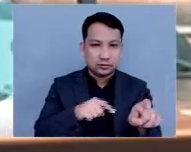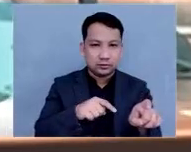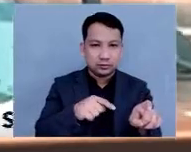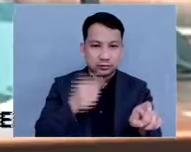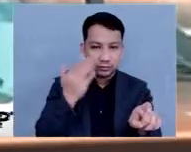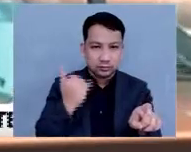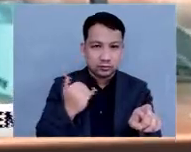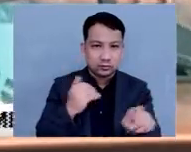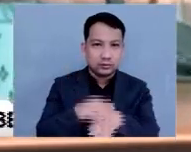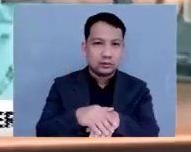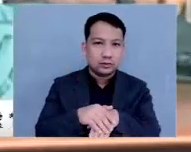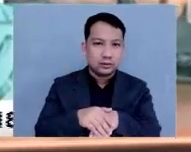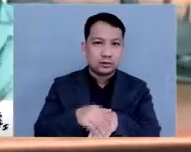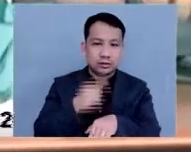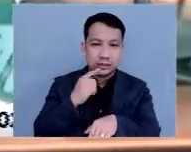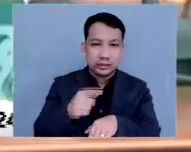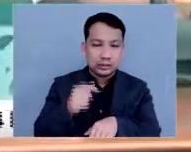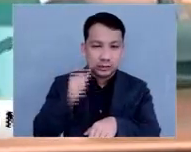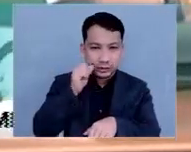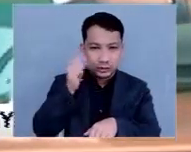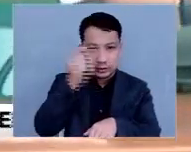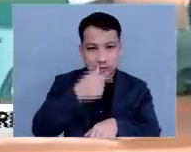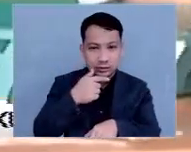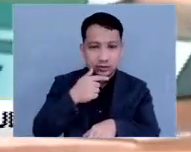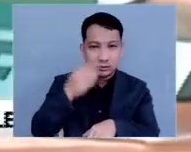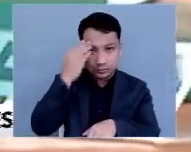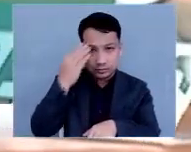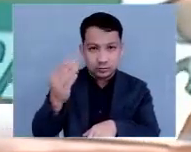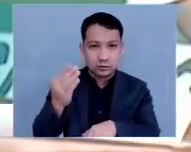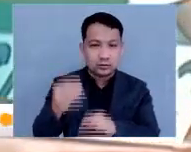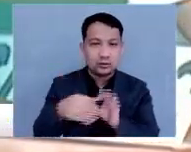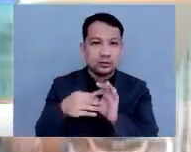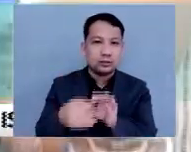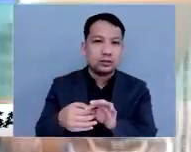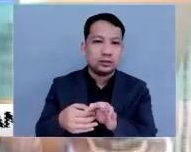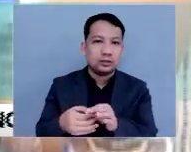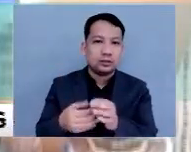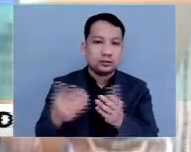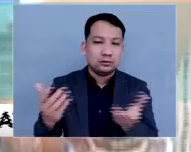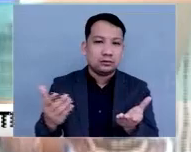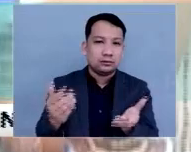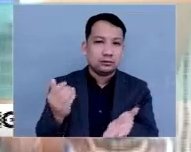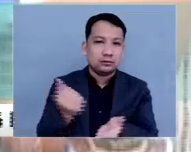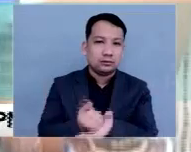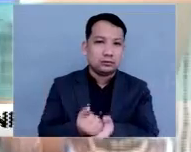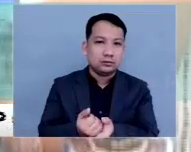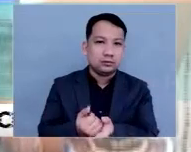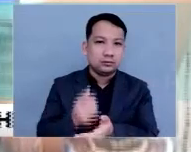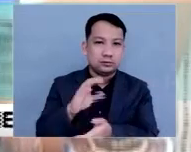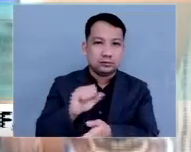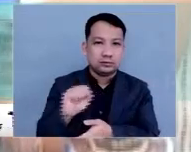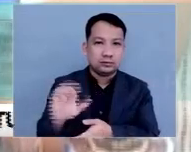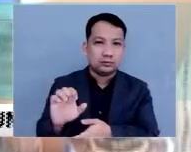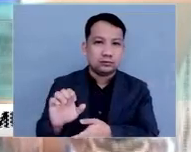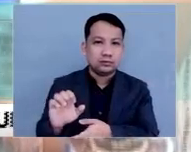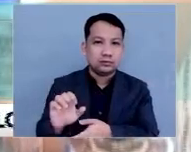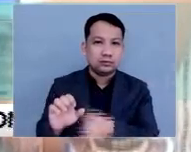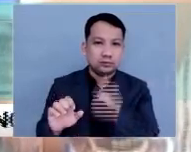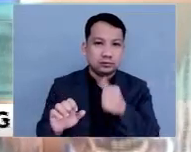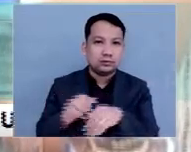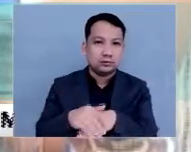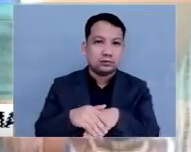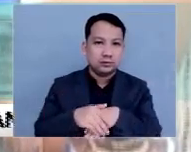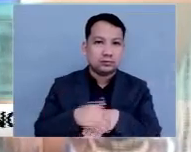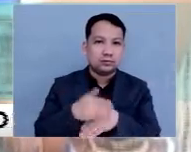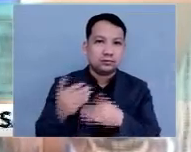tikom ang bibig ni go at ng abogado sa Bulacan na nag notaryo mismo si affy David opos may kaso na po final po saakin a inf my rate